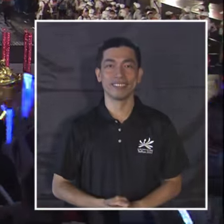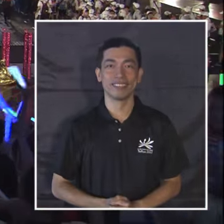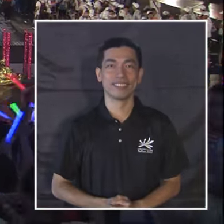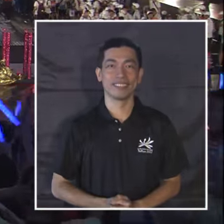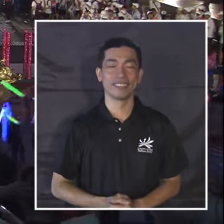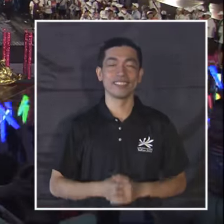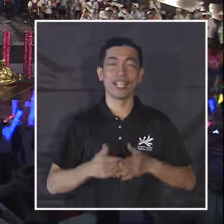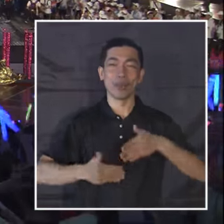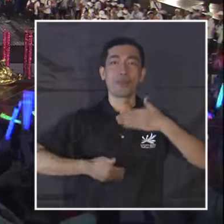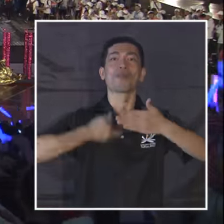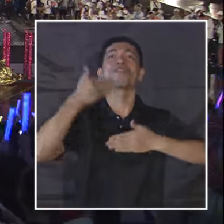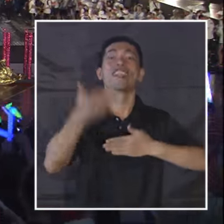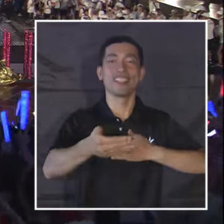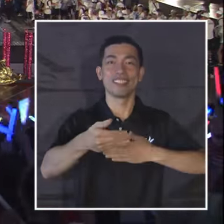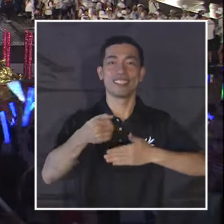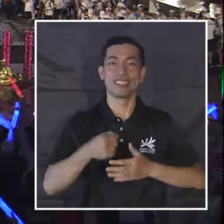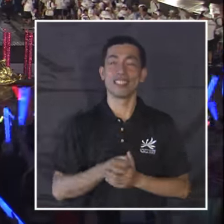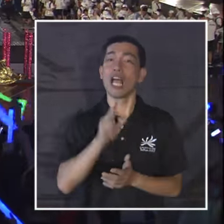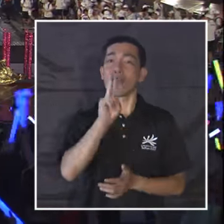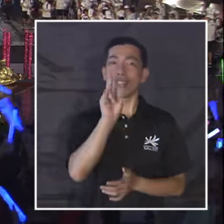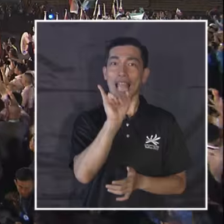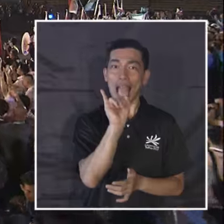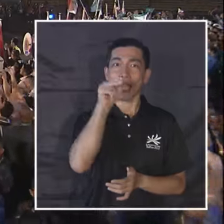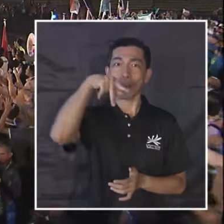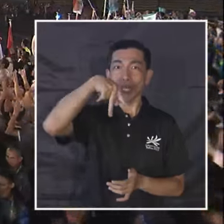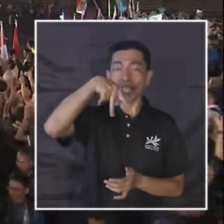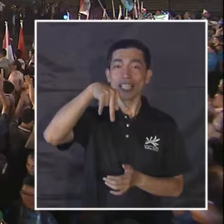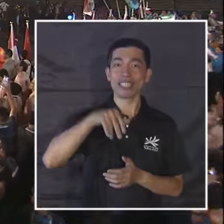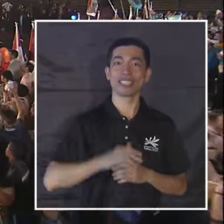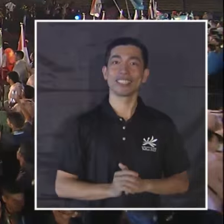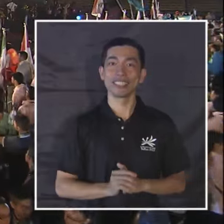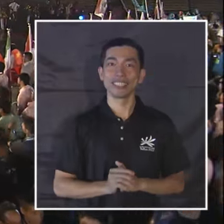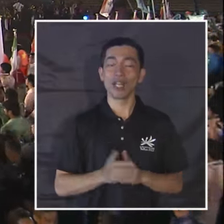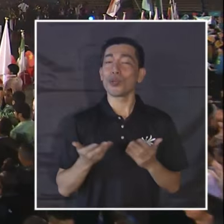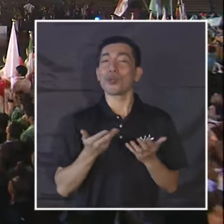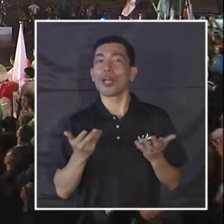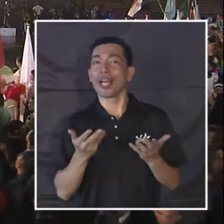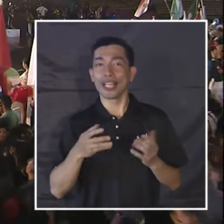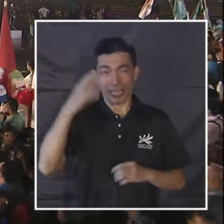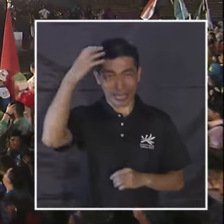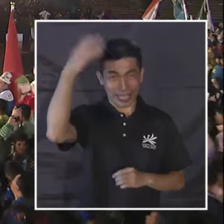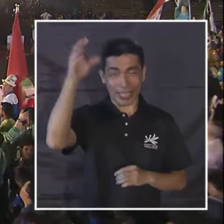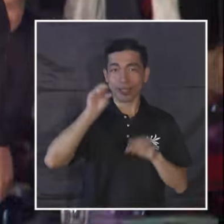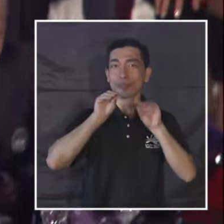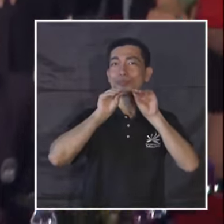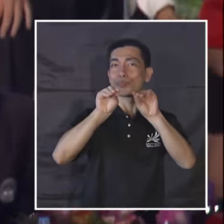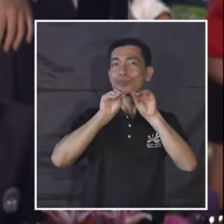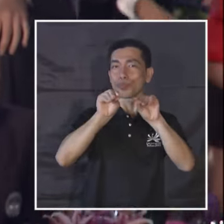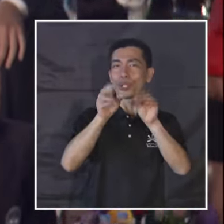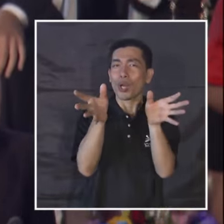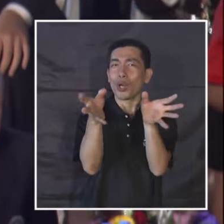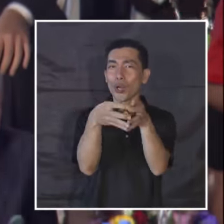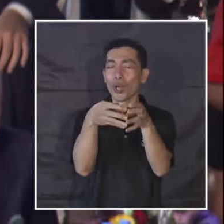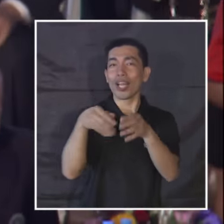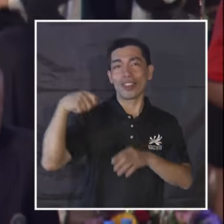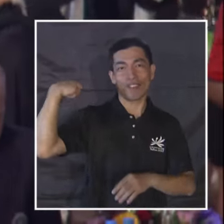再来，在我们的贵宾席当中，就是我们的教育部长吴思华吴部长， 欢迎部长，